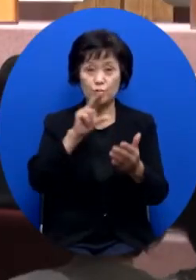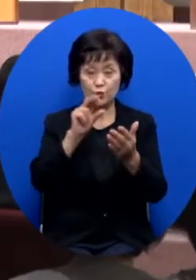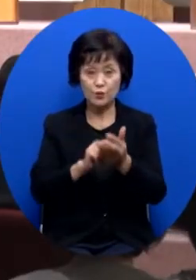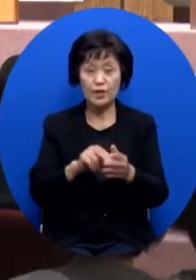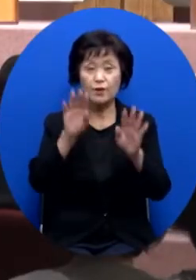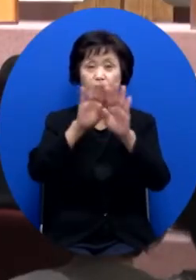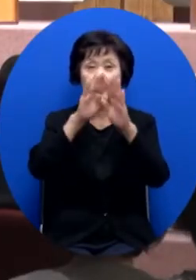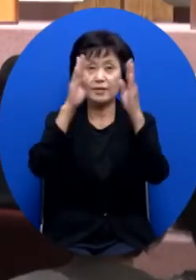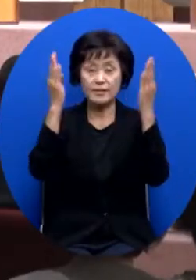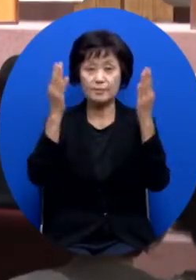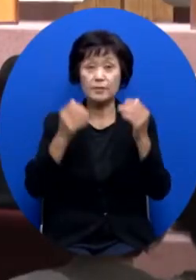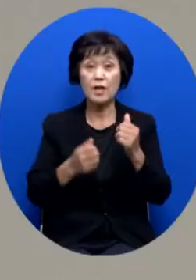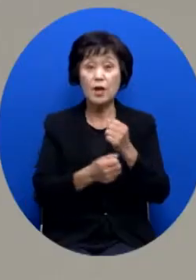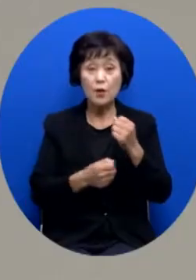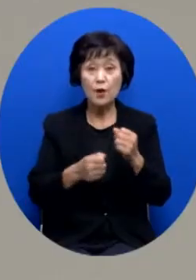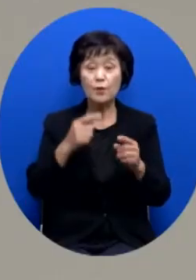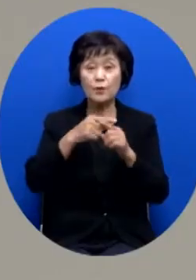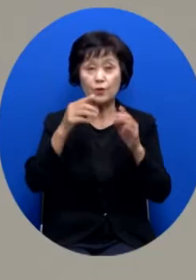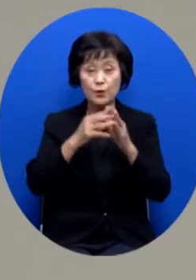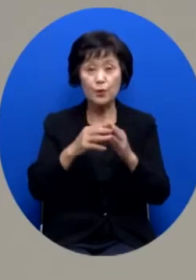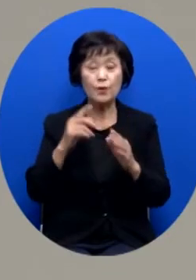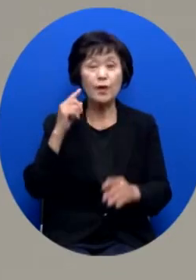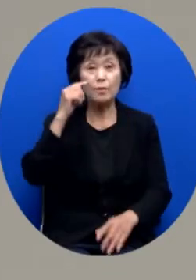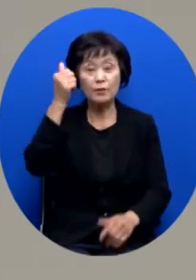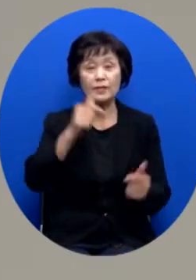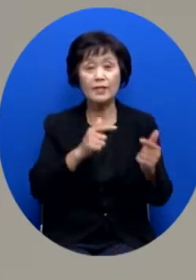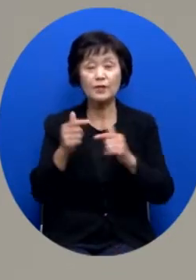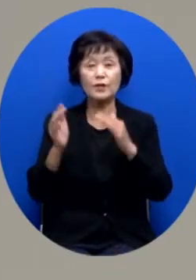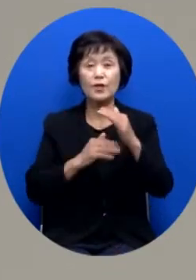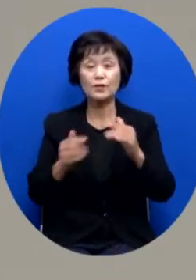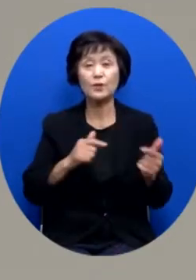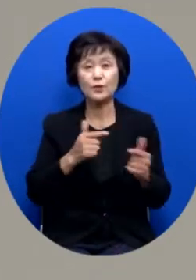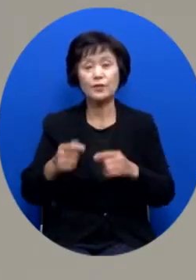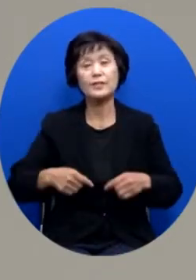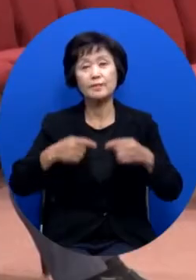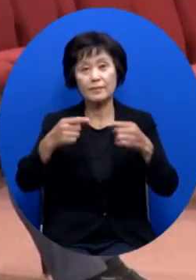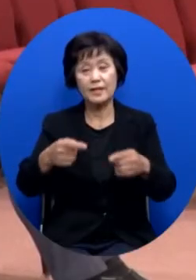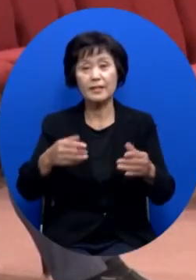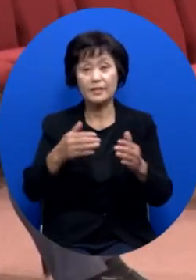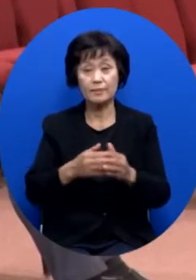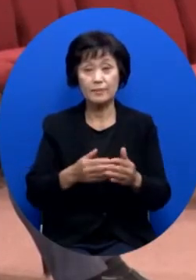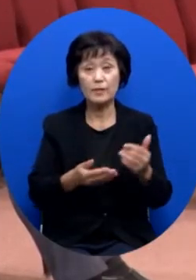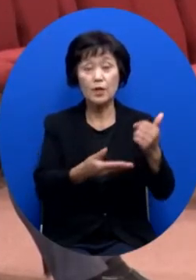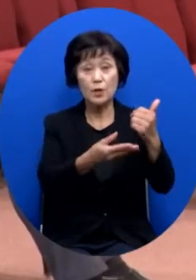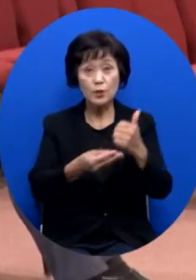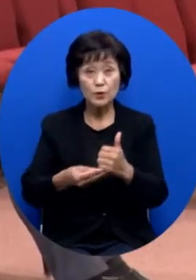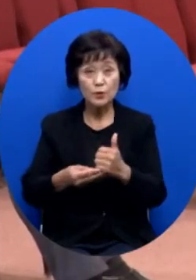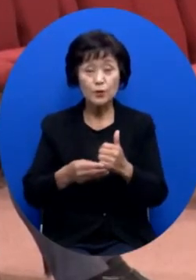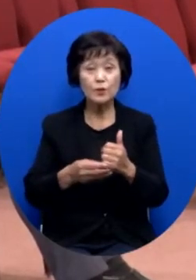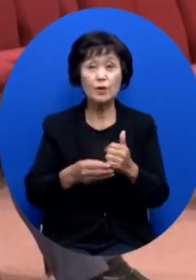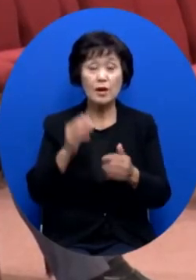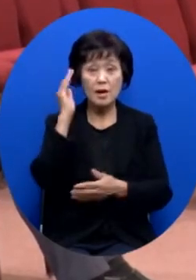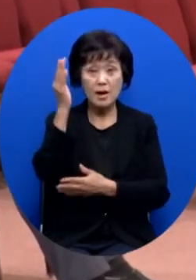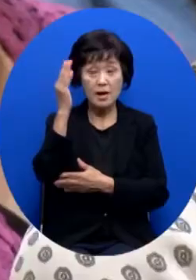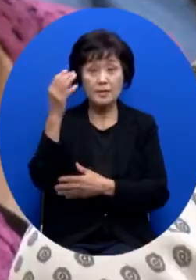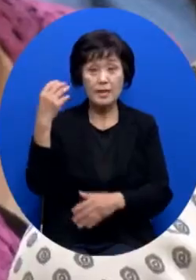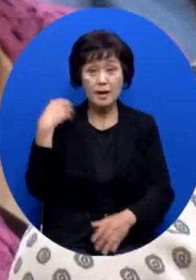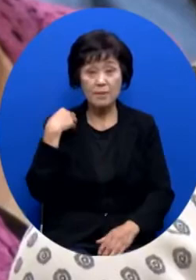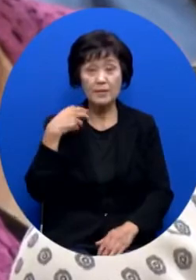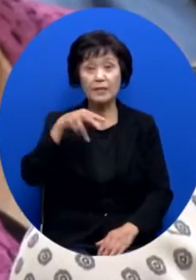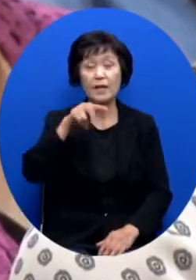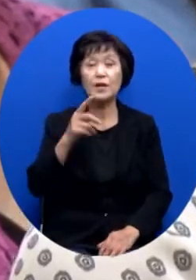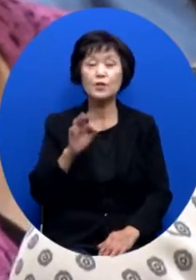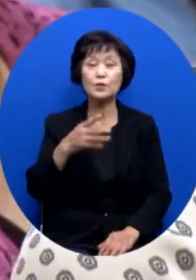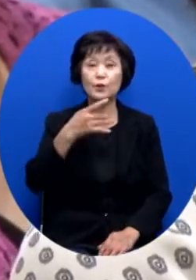협의회에 회원교회 목회자와 성도들이 참석했습니다. 초청 강사로 나선 3일교회 송태근 목사는 욥기 말씀을